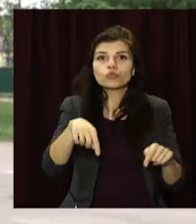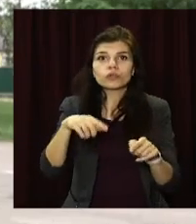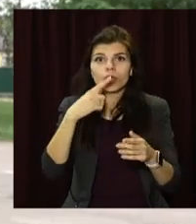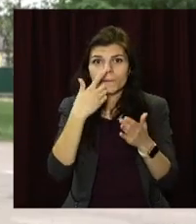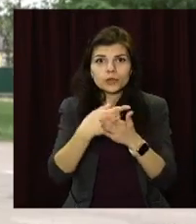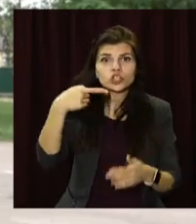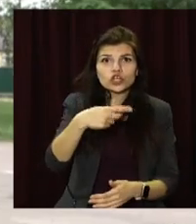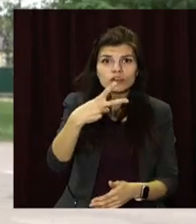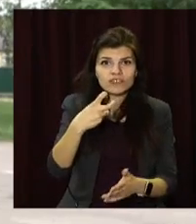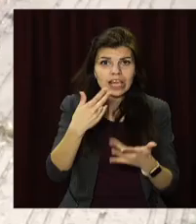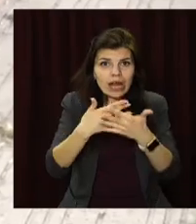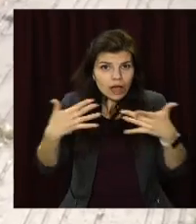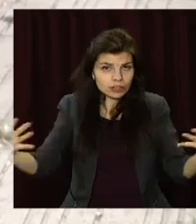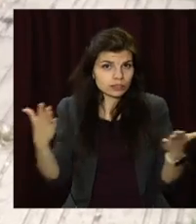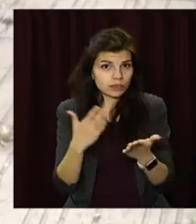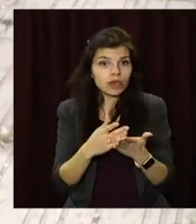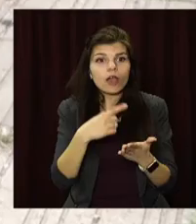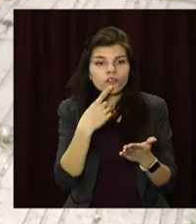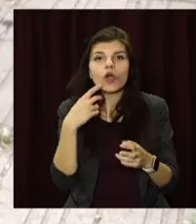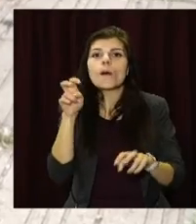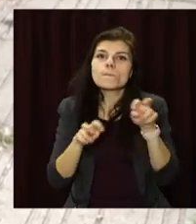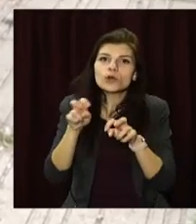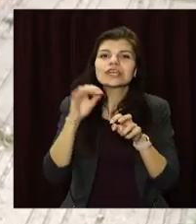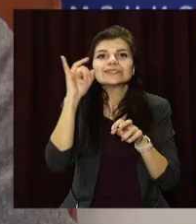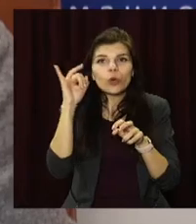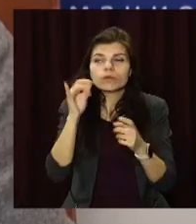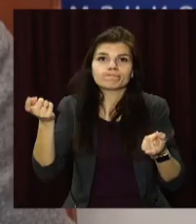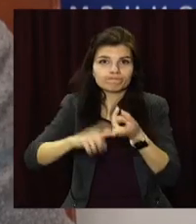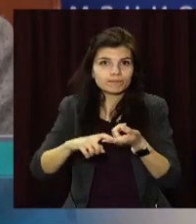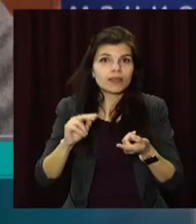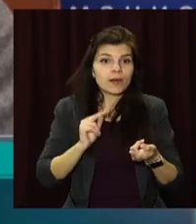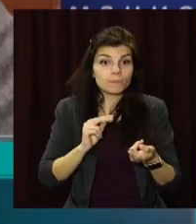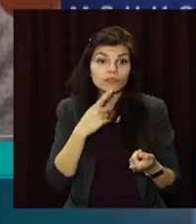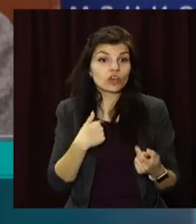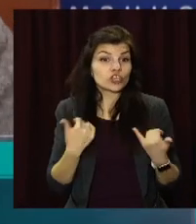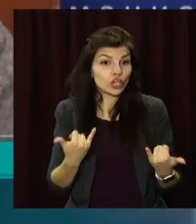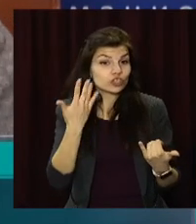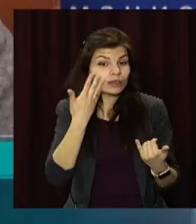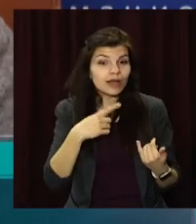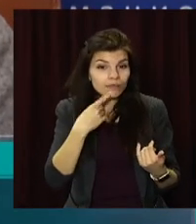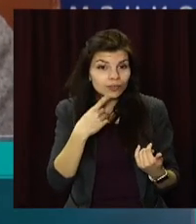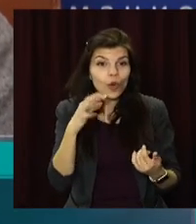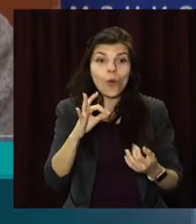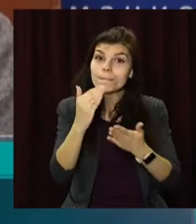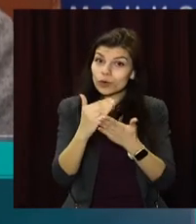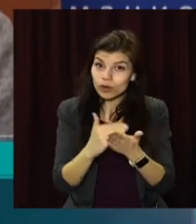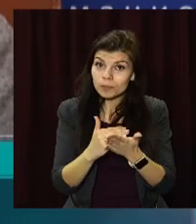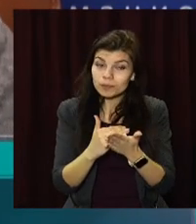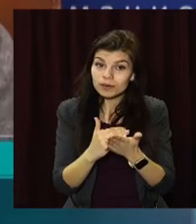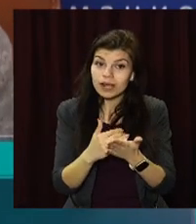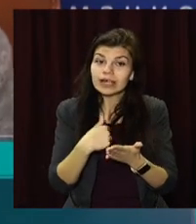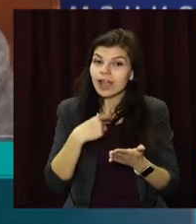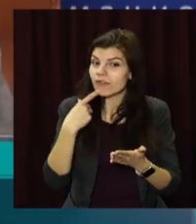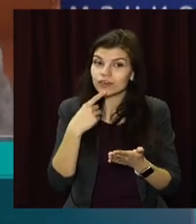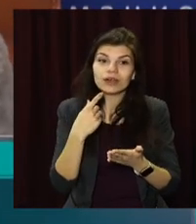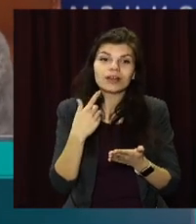понад 1200. Для цього співпрацюють з пошуковиками та істориками. Я зараз, коли говорю о програмі, я